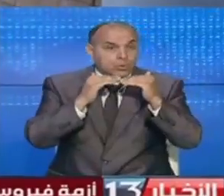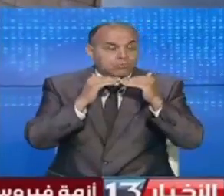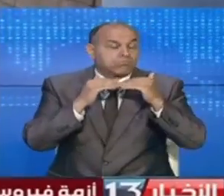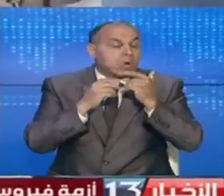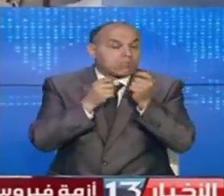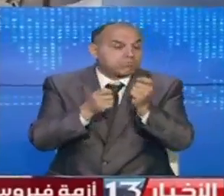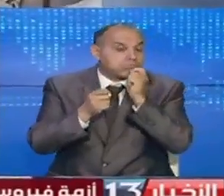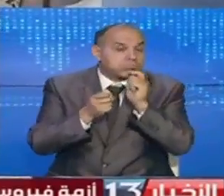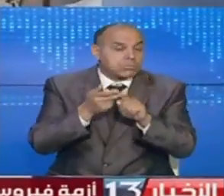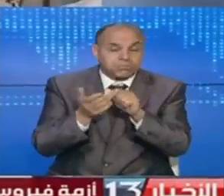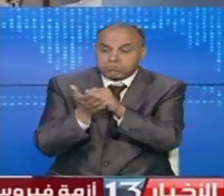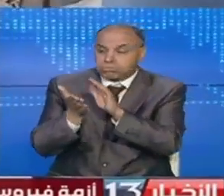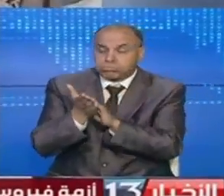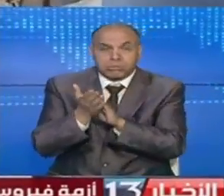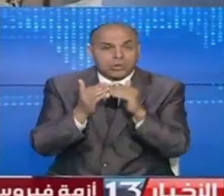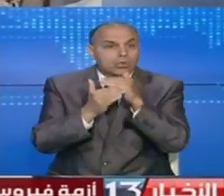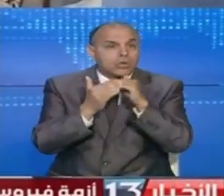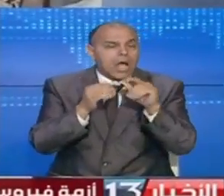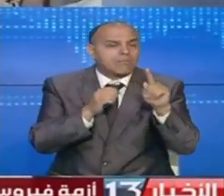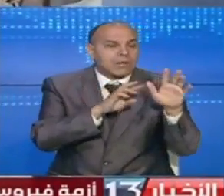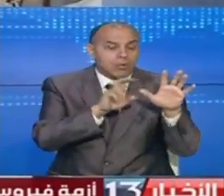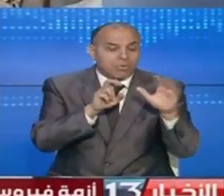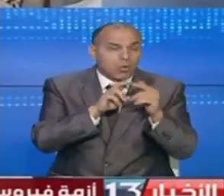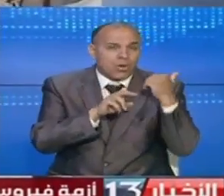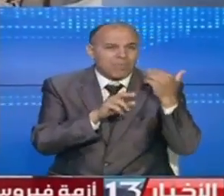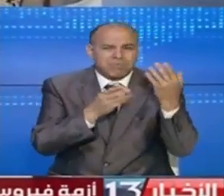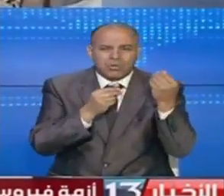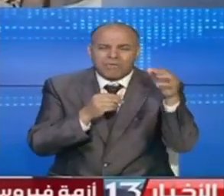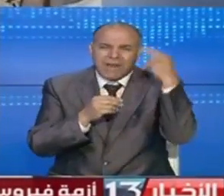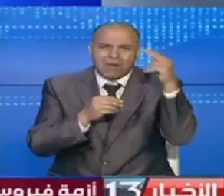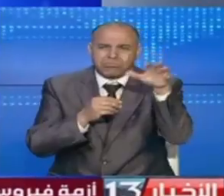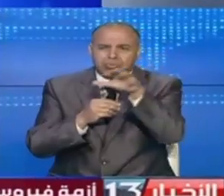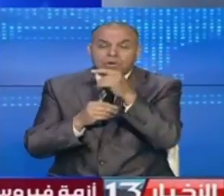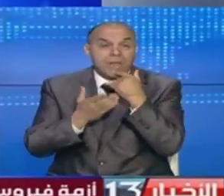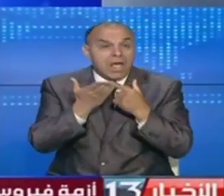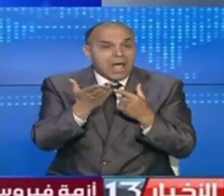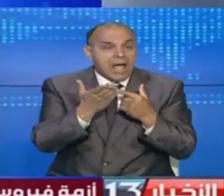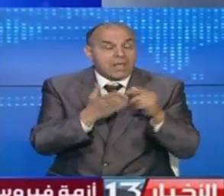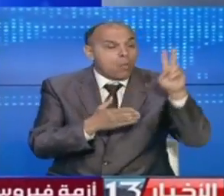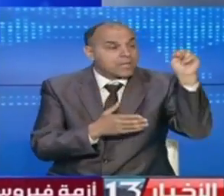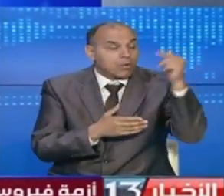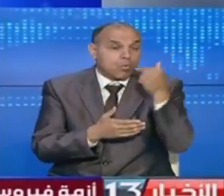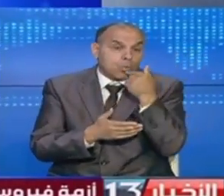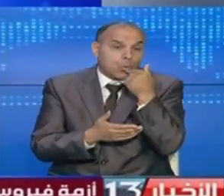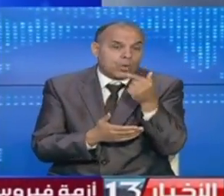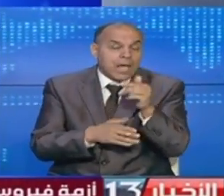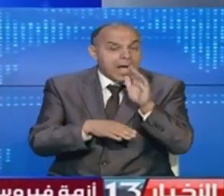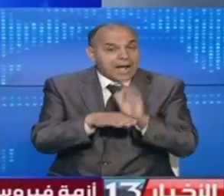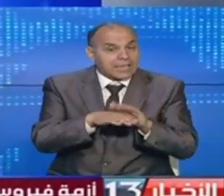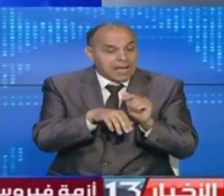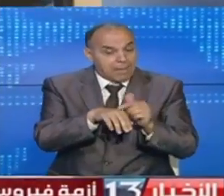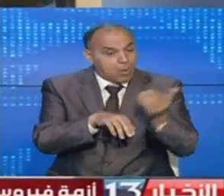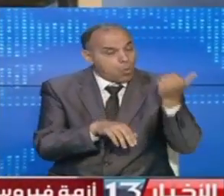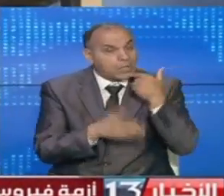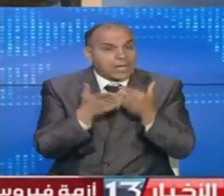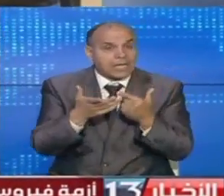الحرمان المسجلة في منتصف الثمانينات في مناطق كثيرة من العالم، وكانت الأمم المتحدة حذرت في وقت